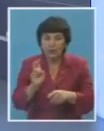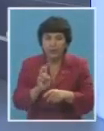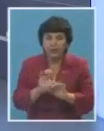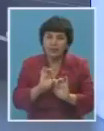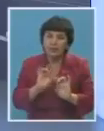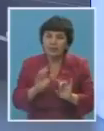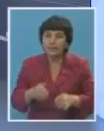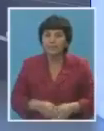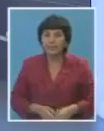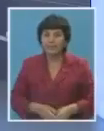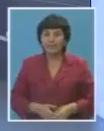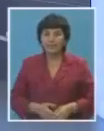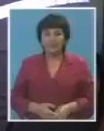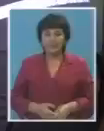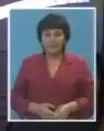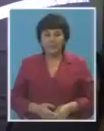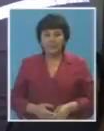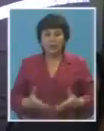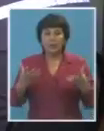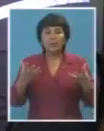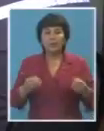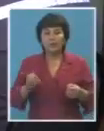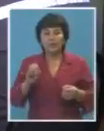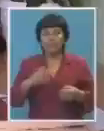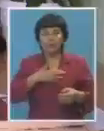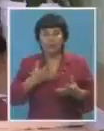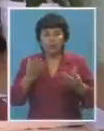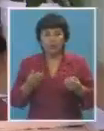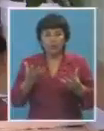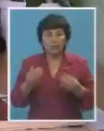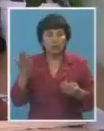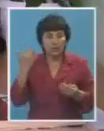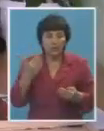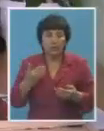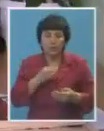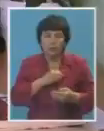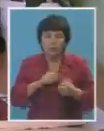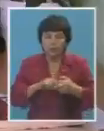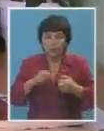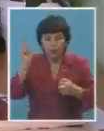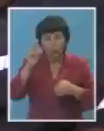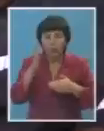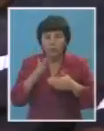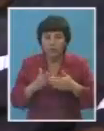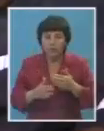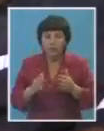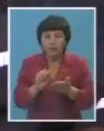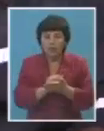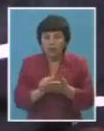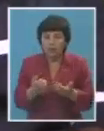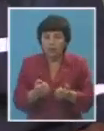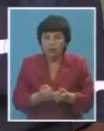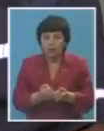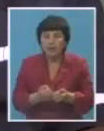тілші тарқатады. Бүгін Есенбек үшін ерекше күн. Өйткені ол көптен бері көкейінде жүрген оқуын тәмамдап, дипломға қол